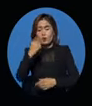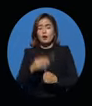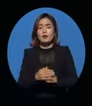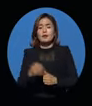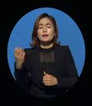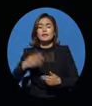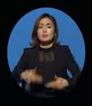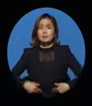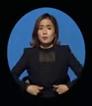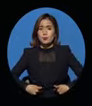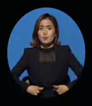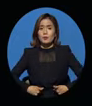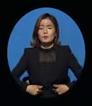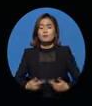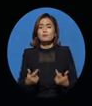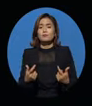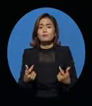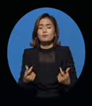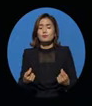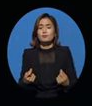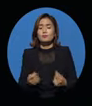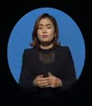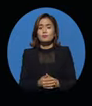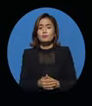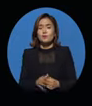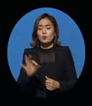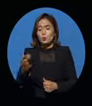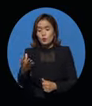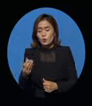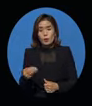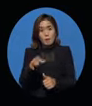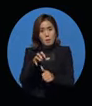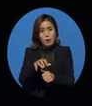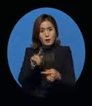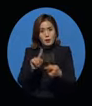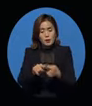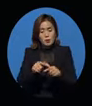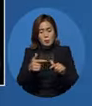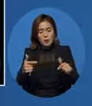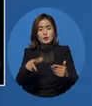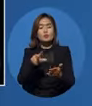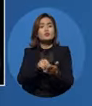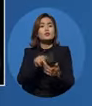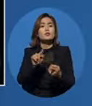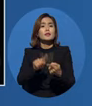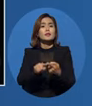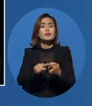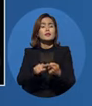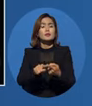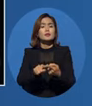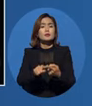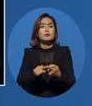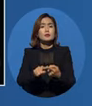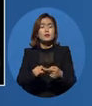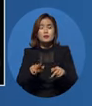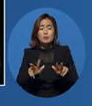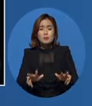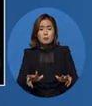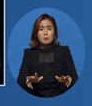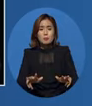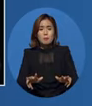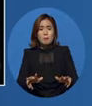다시 필요하지 않는가 이렇게 보고 아까도 대충 추세라 든다 몇 가지 문제들은 저는 이렇게 하루아침에